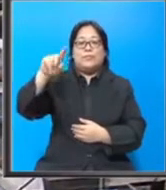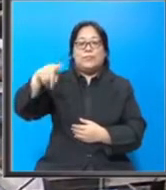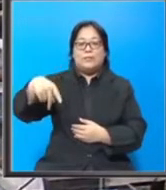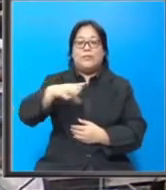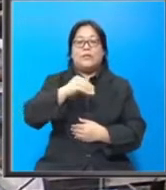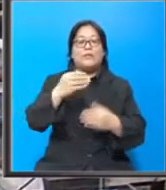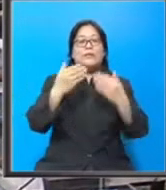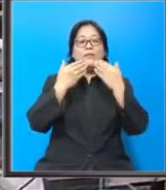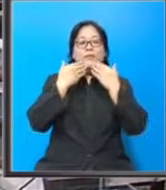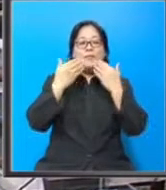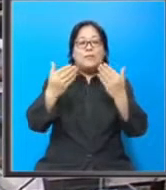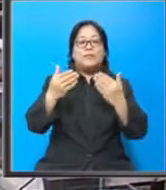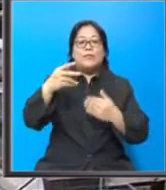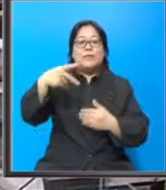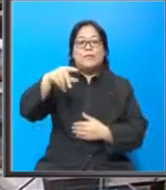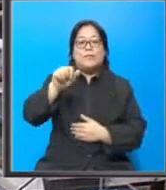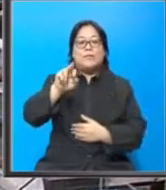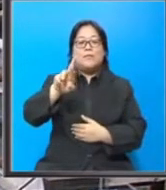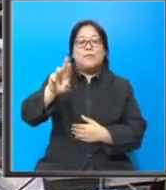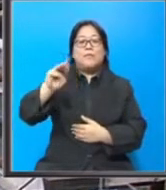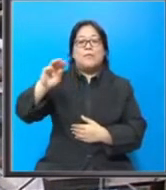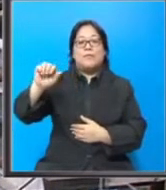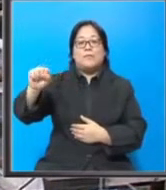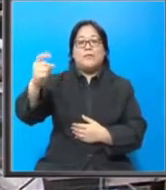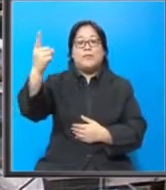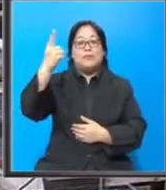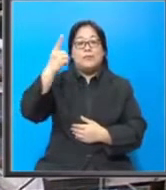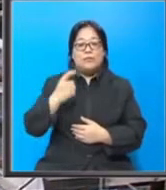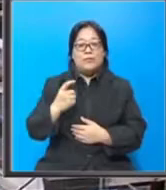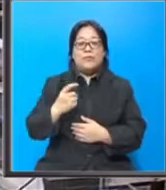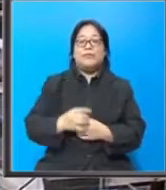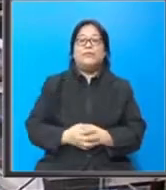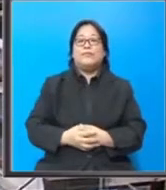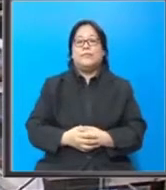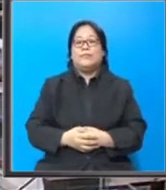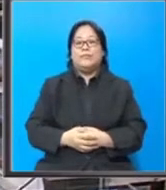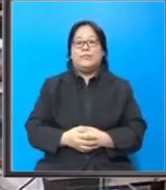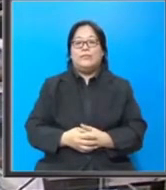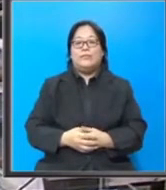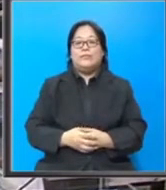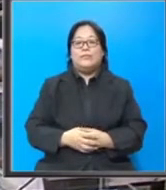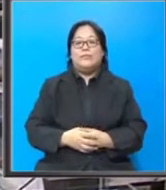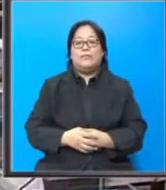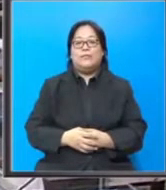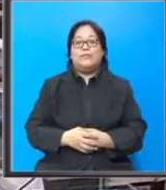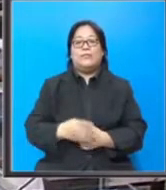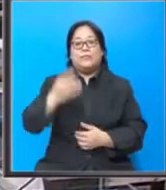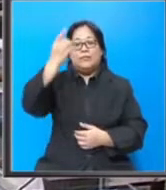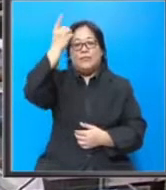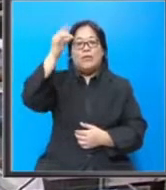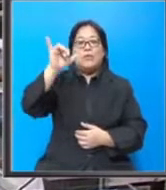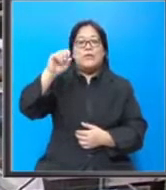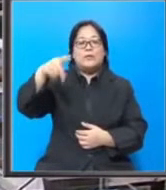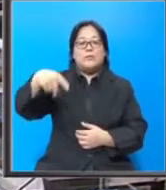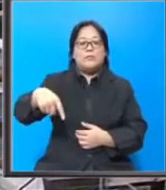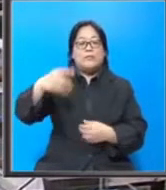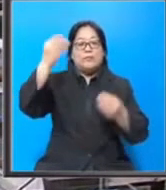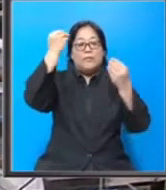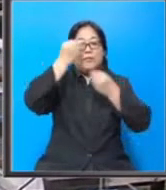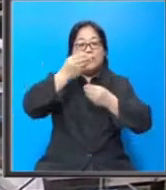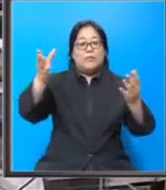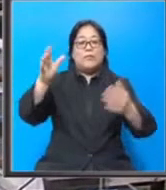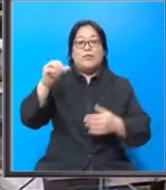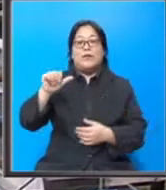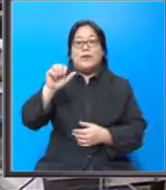terima kasih kepada bersih masjid as-salam yang dikemukakan betul-betul untuk